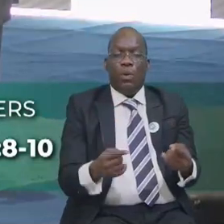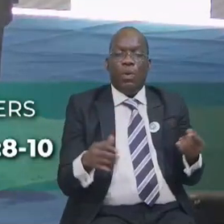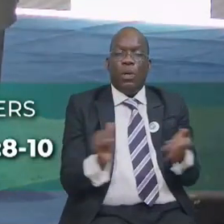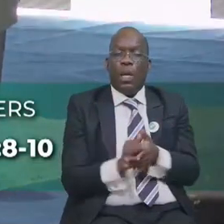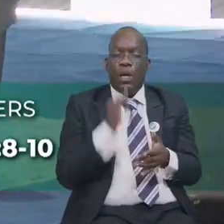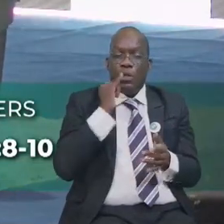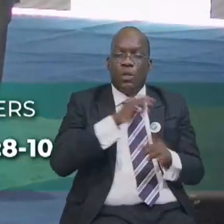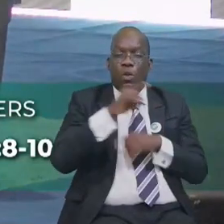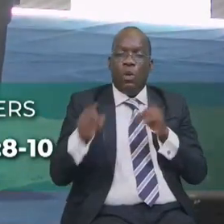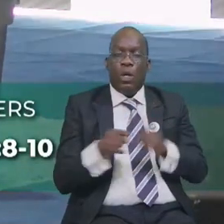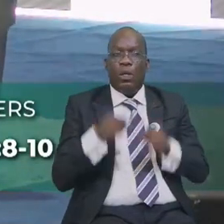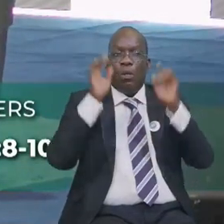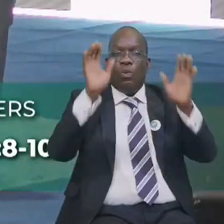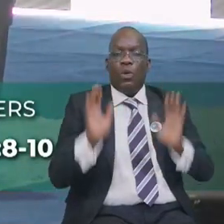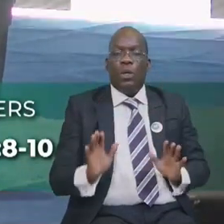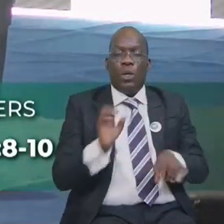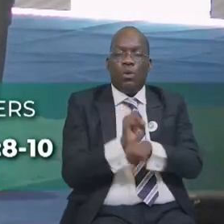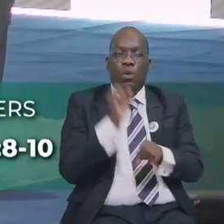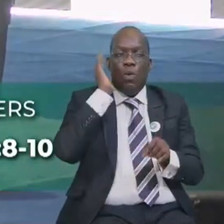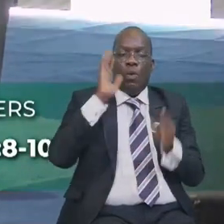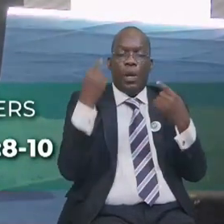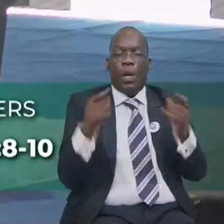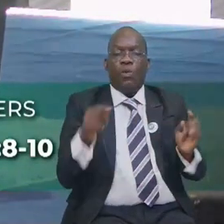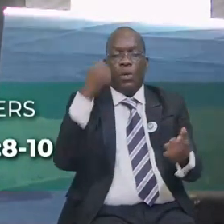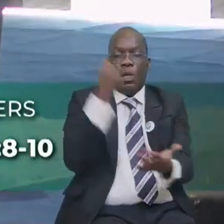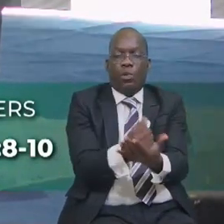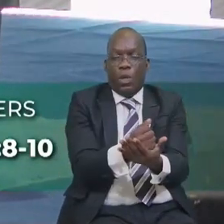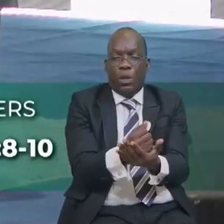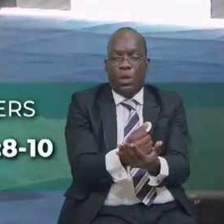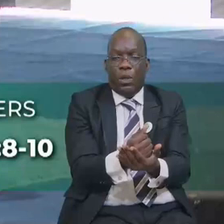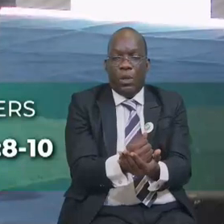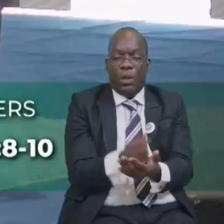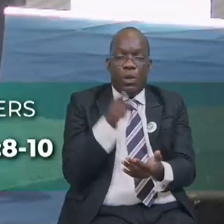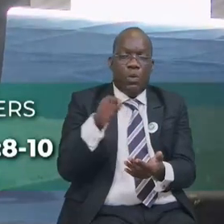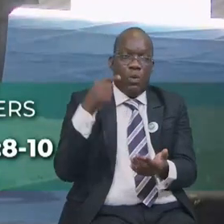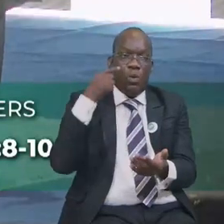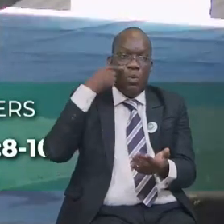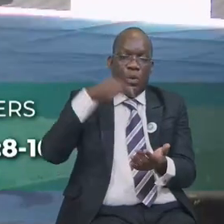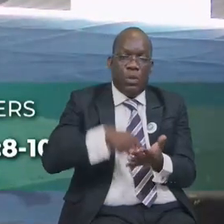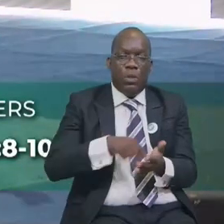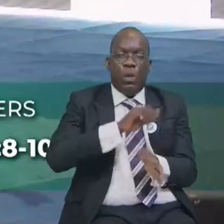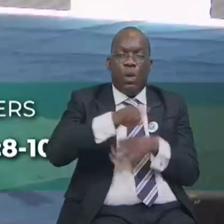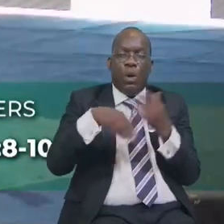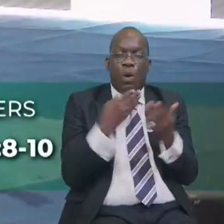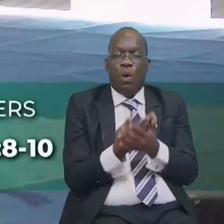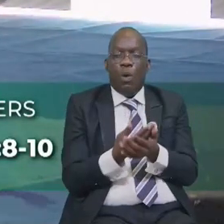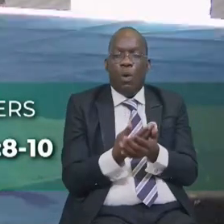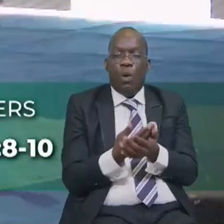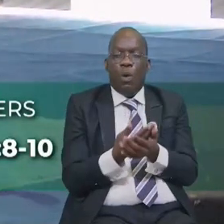C'est en ce moment que les miracles vont se produire. Est-ce que vous remarquez?